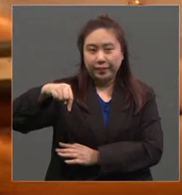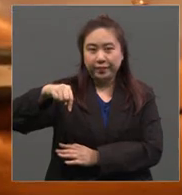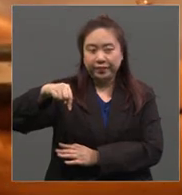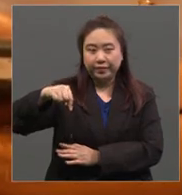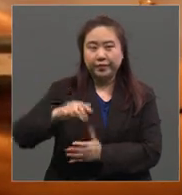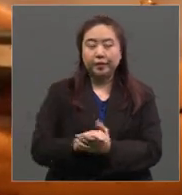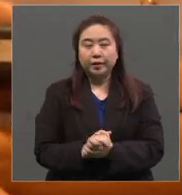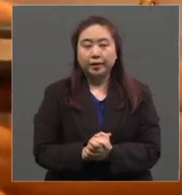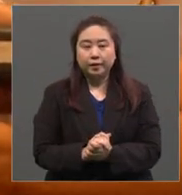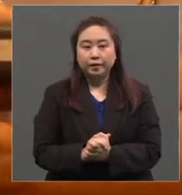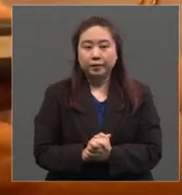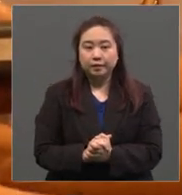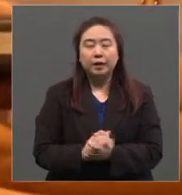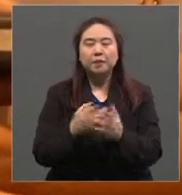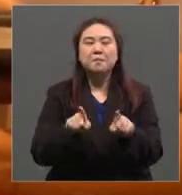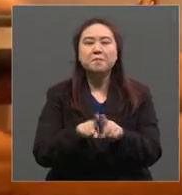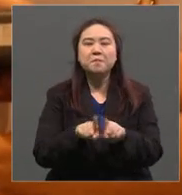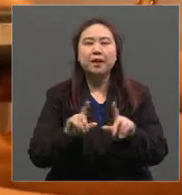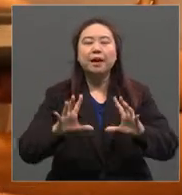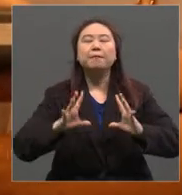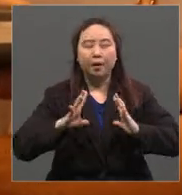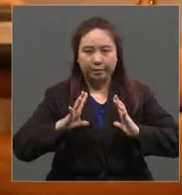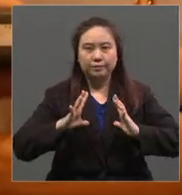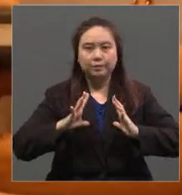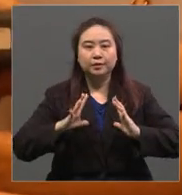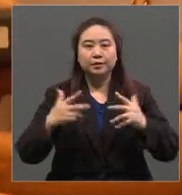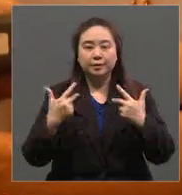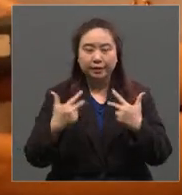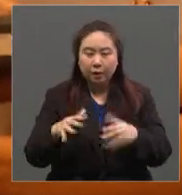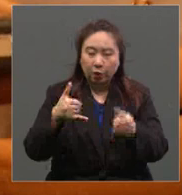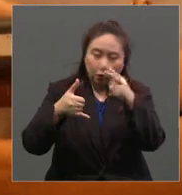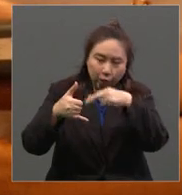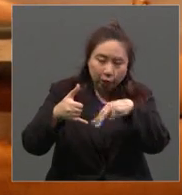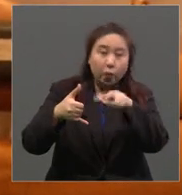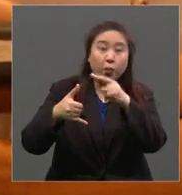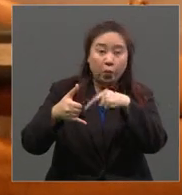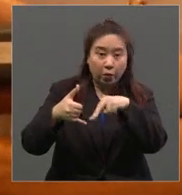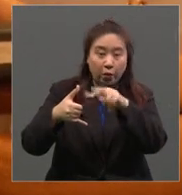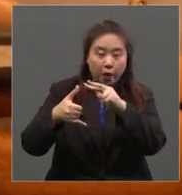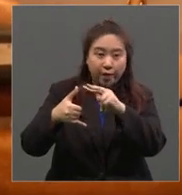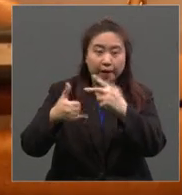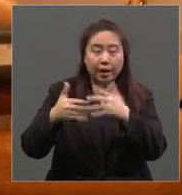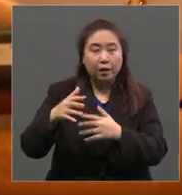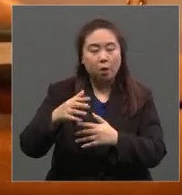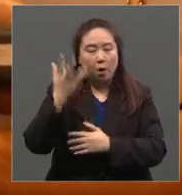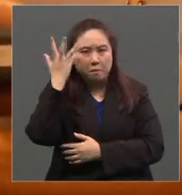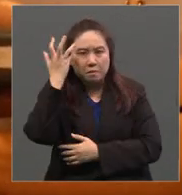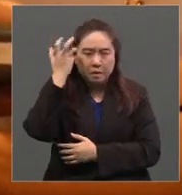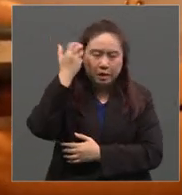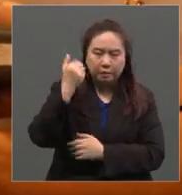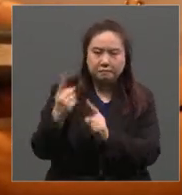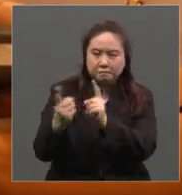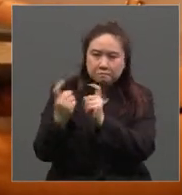าที่นี่ก็เป็นการพักชั่วคราวนะครับเราก็ดำเนินการตรวจสุขภาพแล้วก็ตรวจสุขภาพจิตให้กำลังใจต่